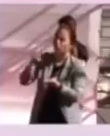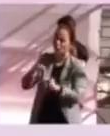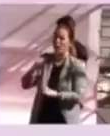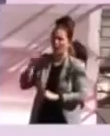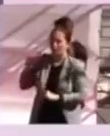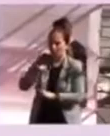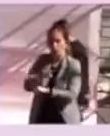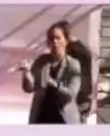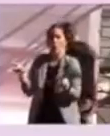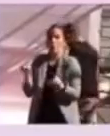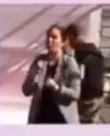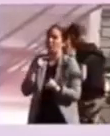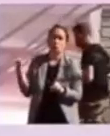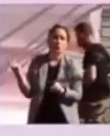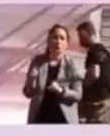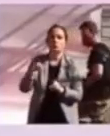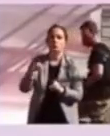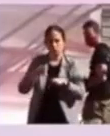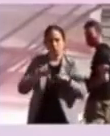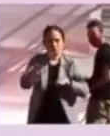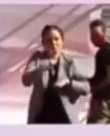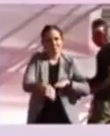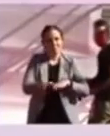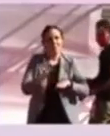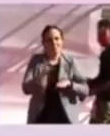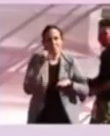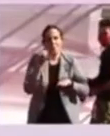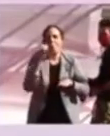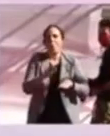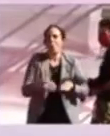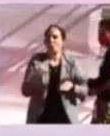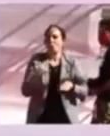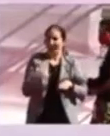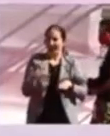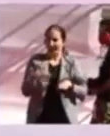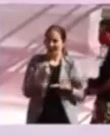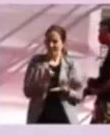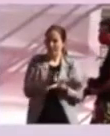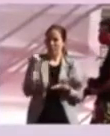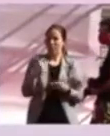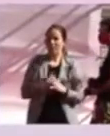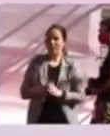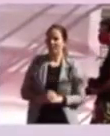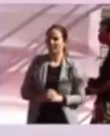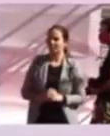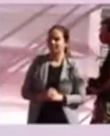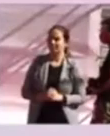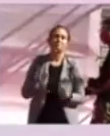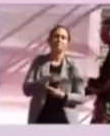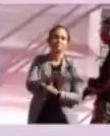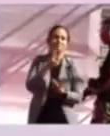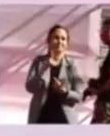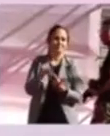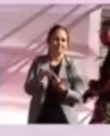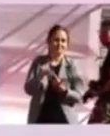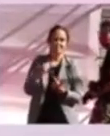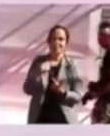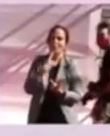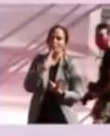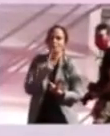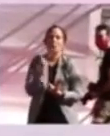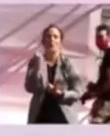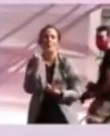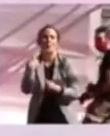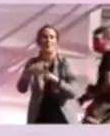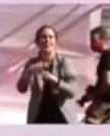perché anche un passaggio culturale quello che dobbiamo affrontare pare siano secondo dopo aver detto una cosa bella per il governo